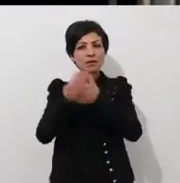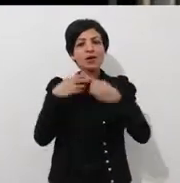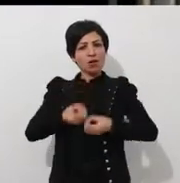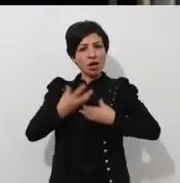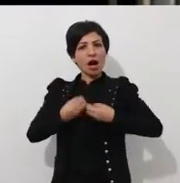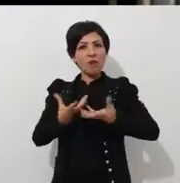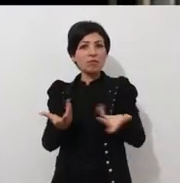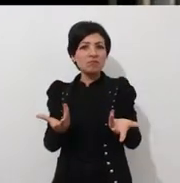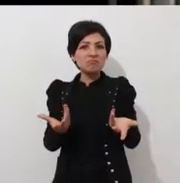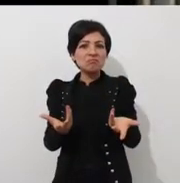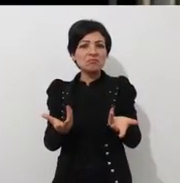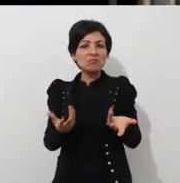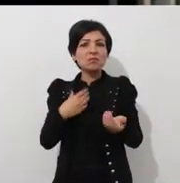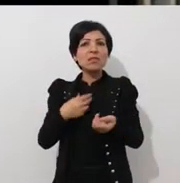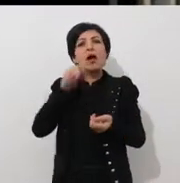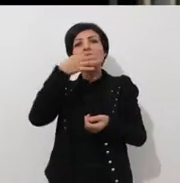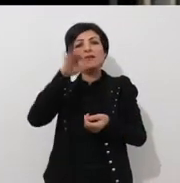التلامذة، نعبر،